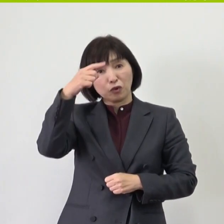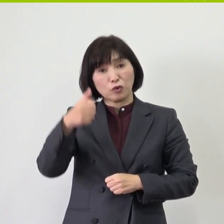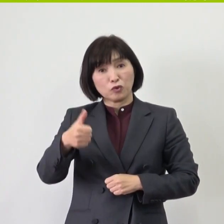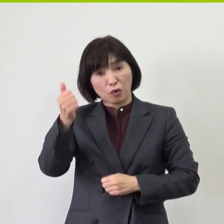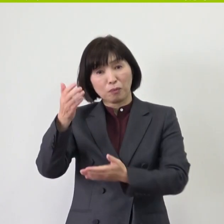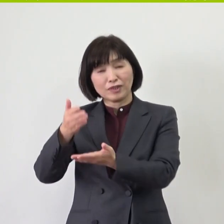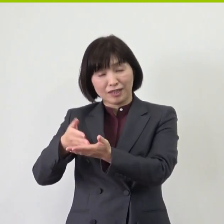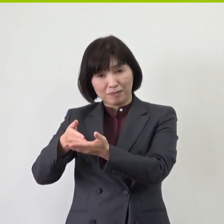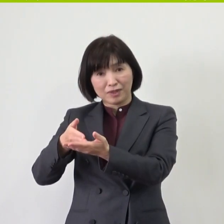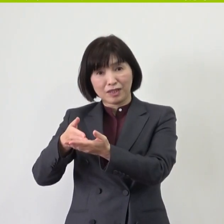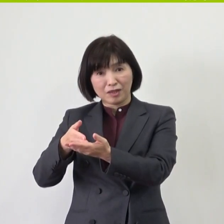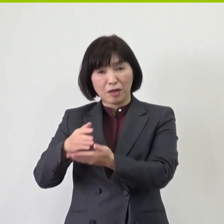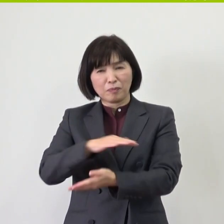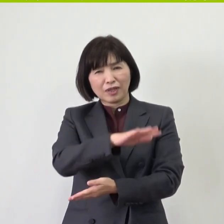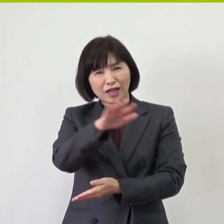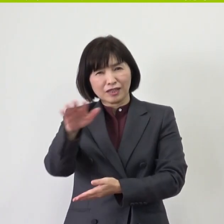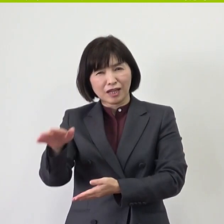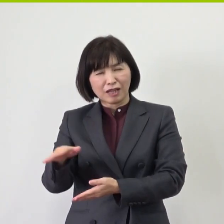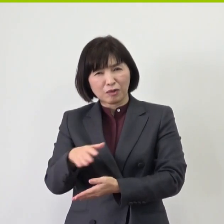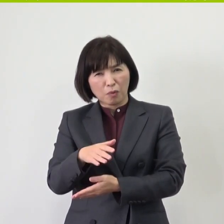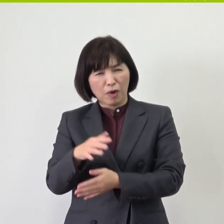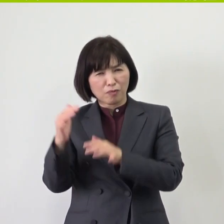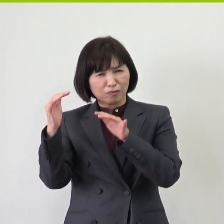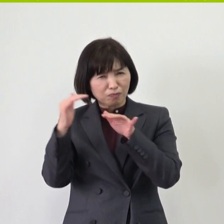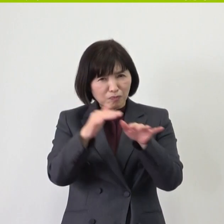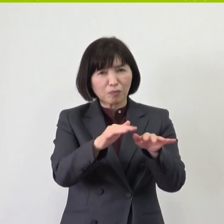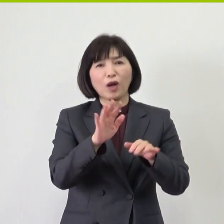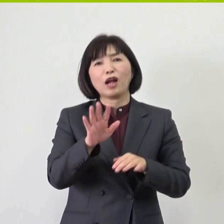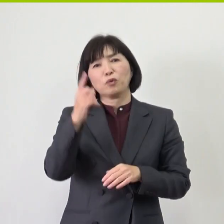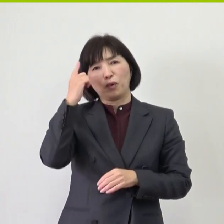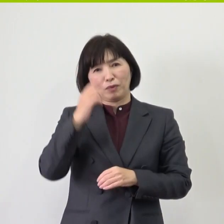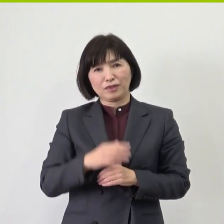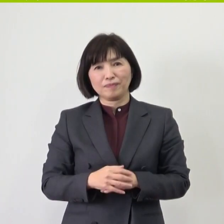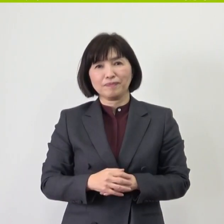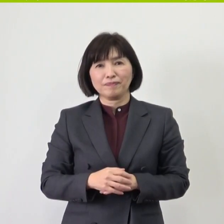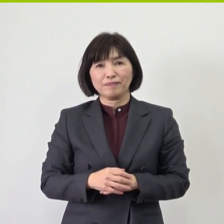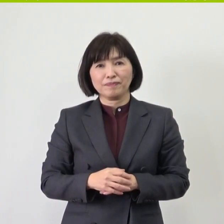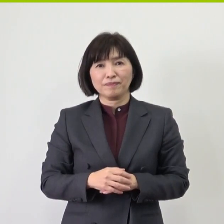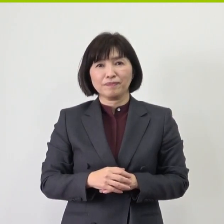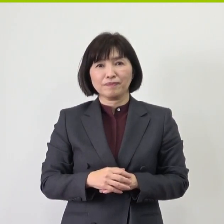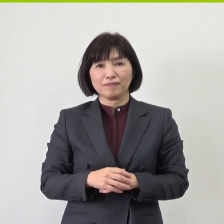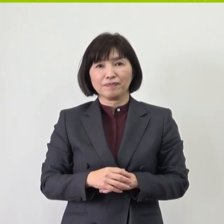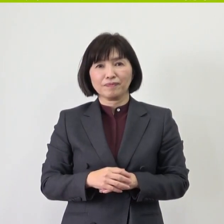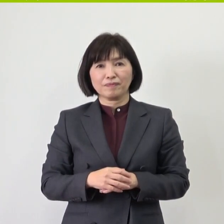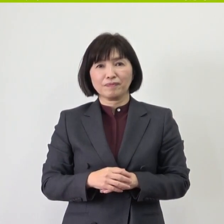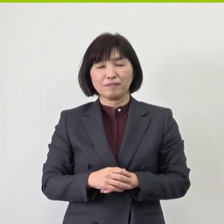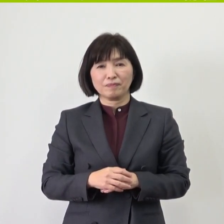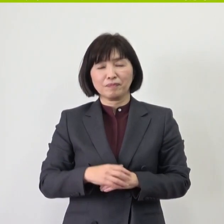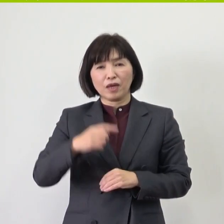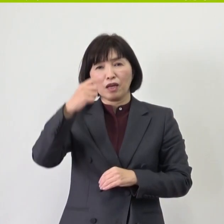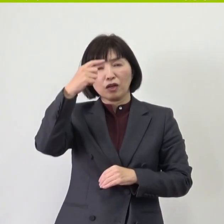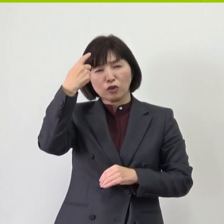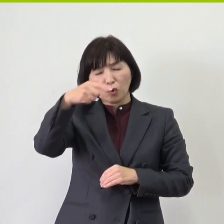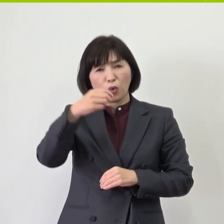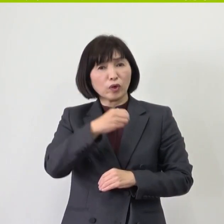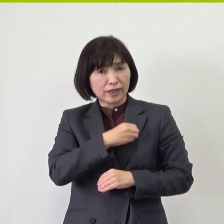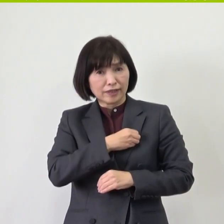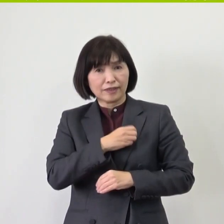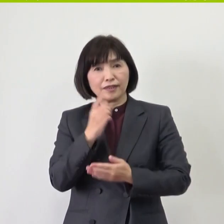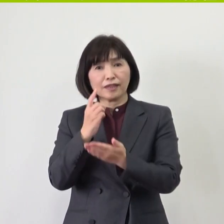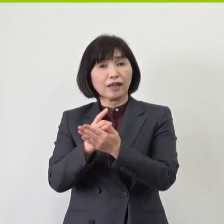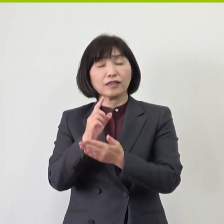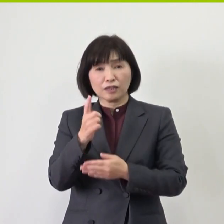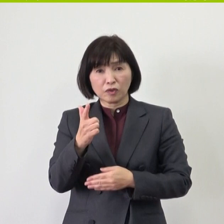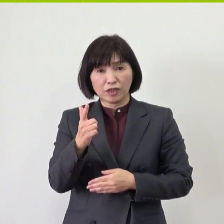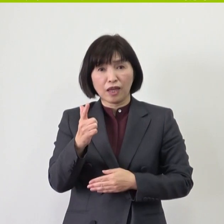かと思いますが、非常に高い関心をいただいております。そのような中でですね、学校の教員だけが教育を担うんではなく